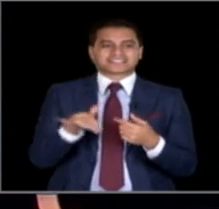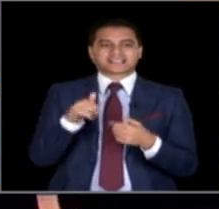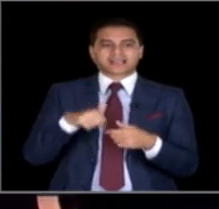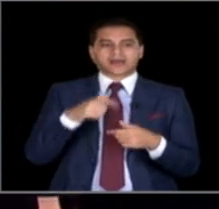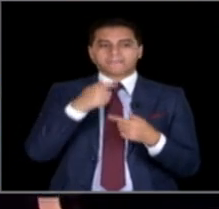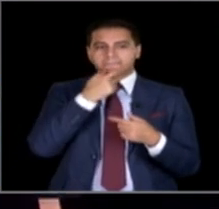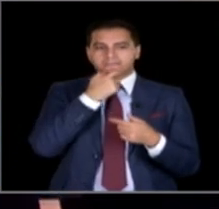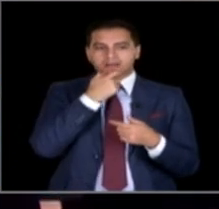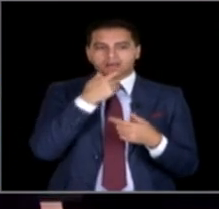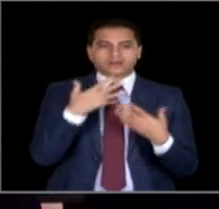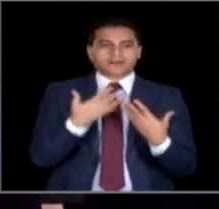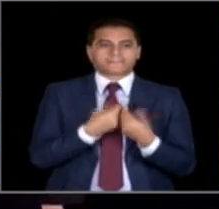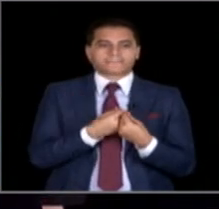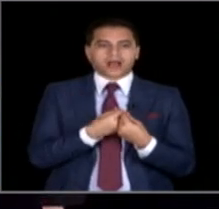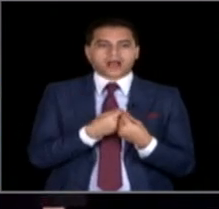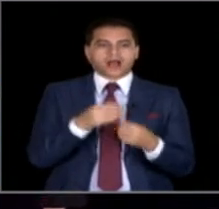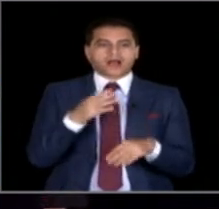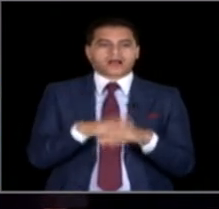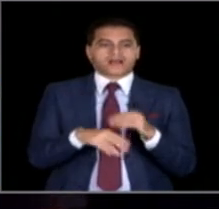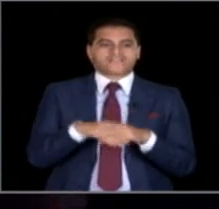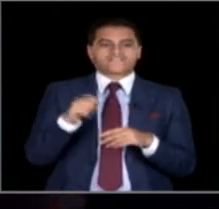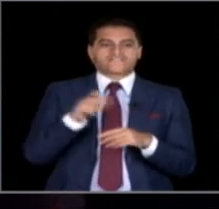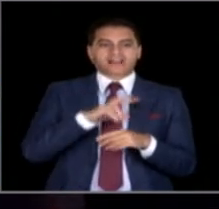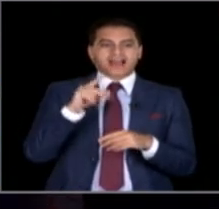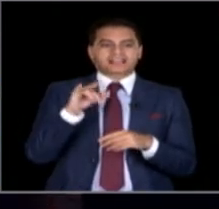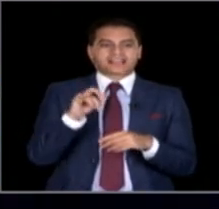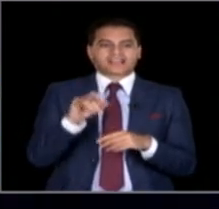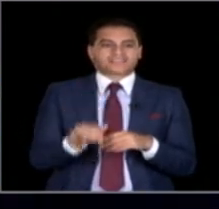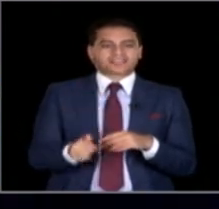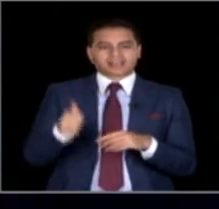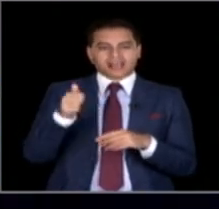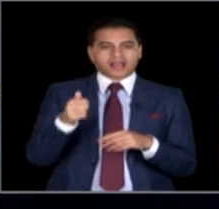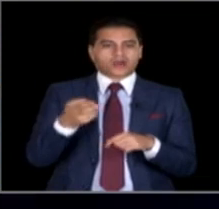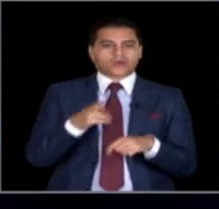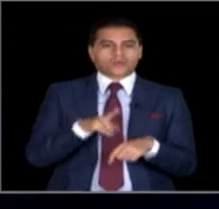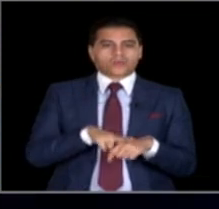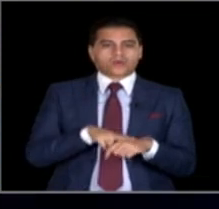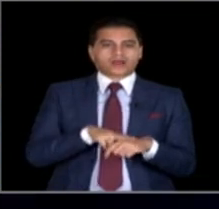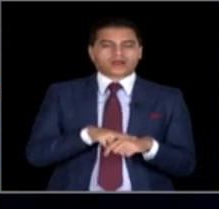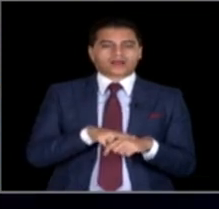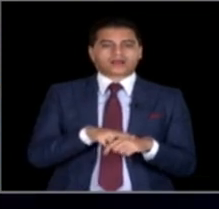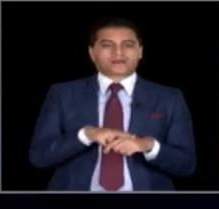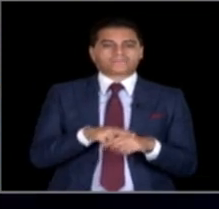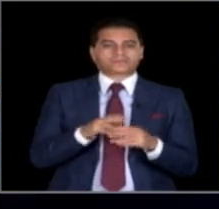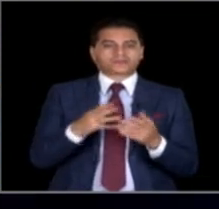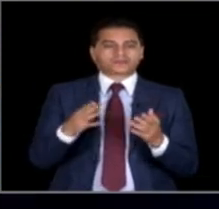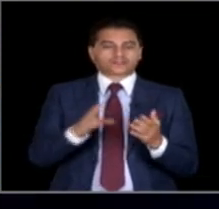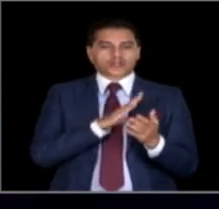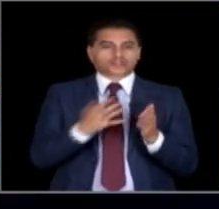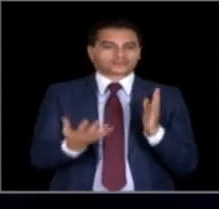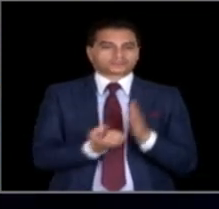بريطانيا كانت بتحاول تضم فيلادلفيا، فعملوا ايه بقى؟ سحبوا